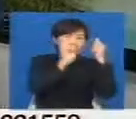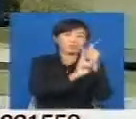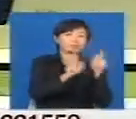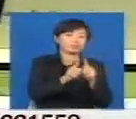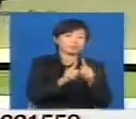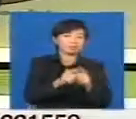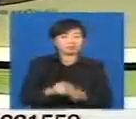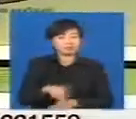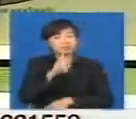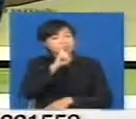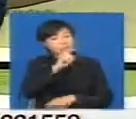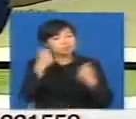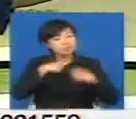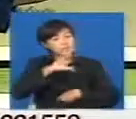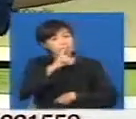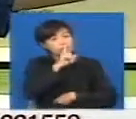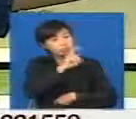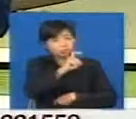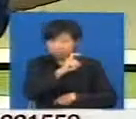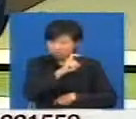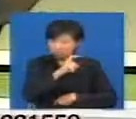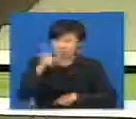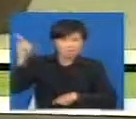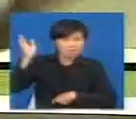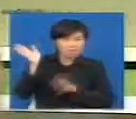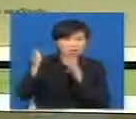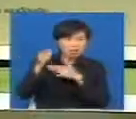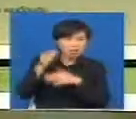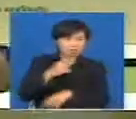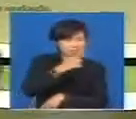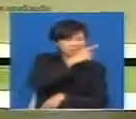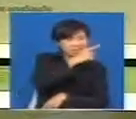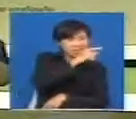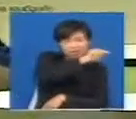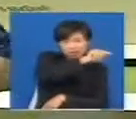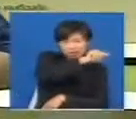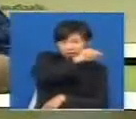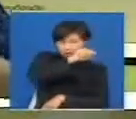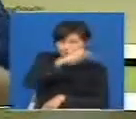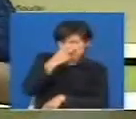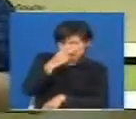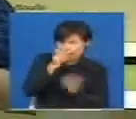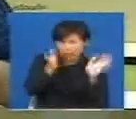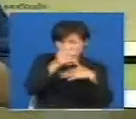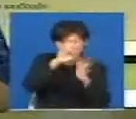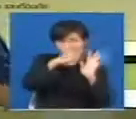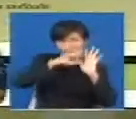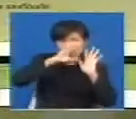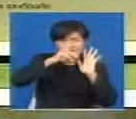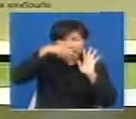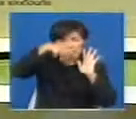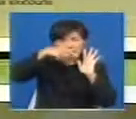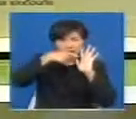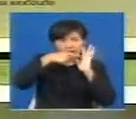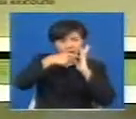มานะครับจากห้องเมื่อกี้นี้ที่เป็นห้องรับรองเป็นโฮลดิ้งรูมใช่ไหมครับผมเห็นว่ามีห้องราชปิดประตูหนาแน่นเห็นว่าห้องนั้นจะเป็นห้องที่จะมีการประชุ